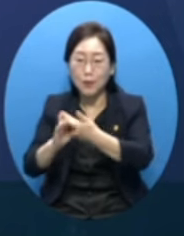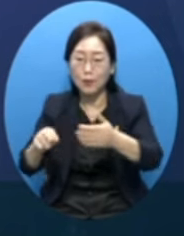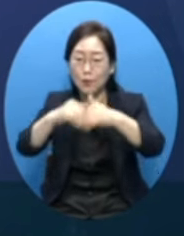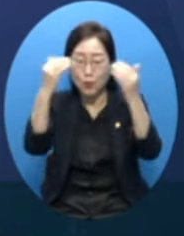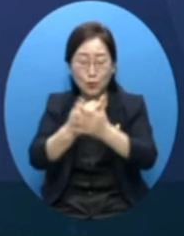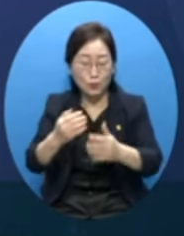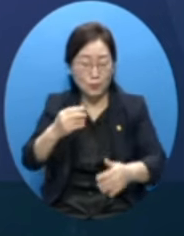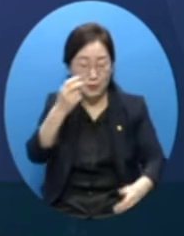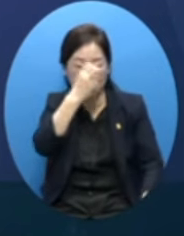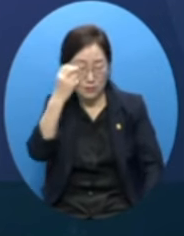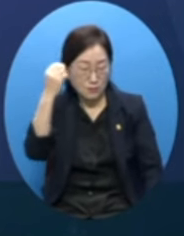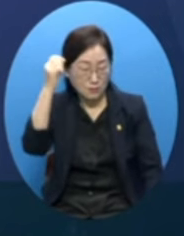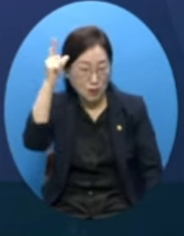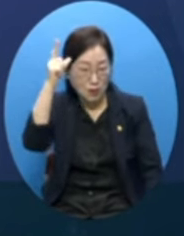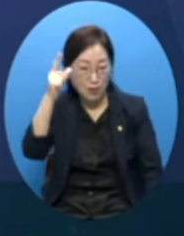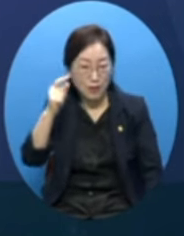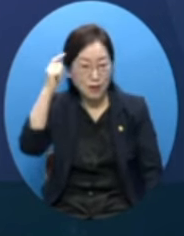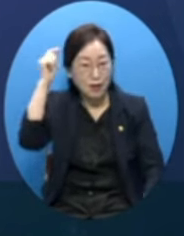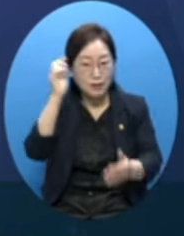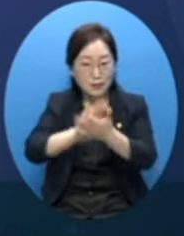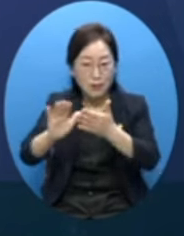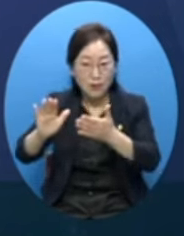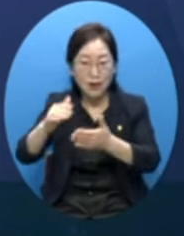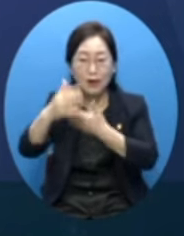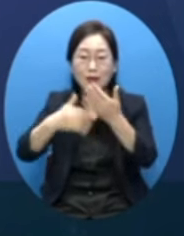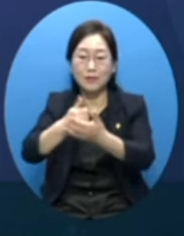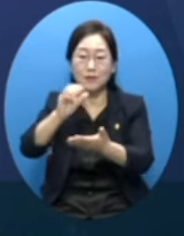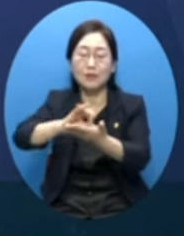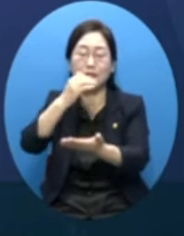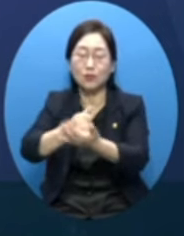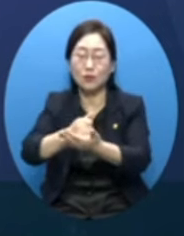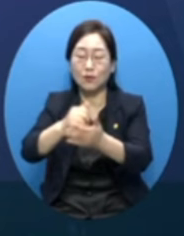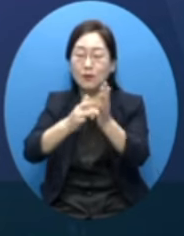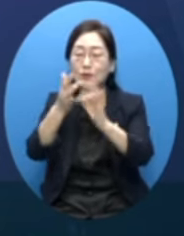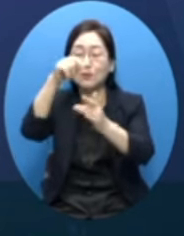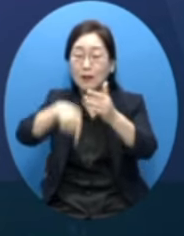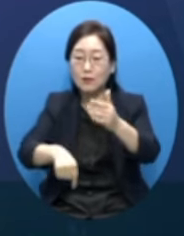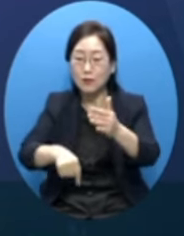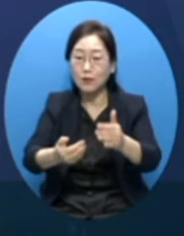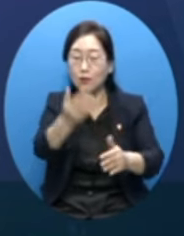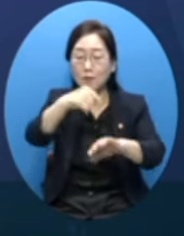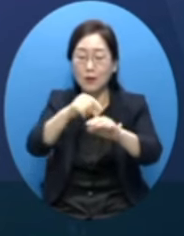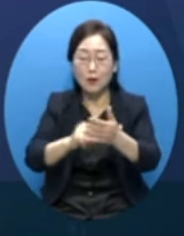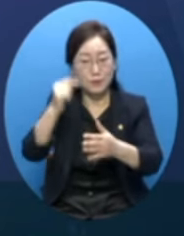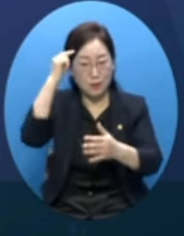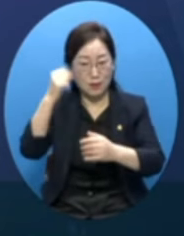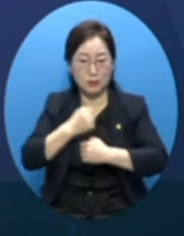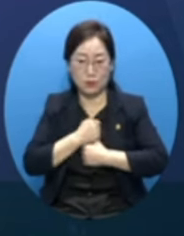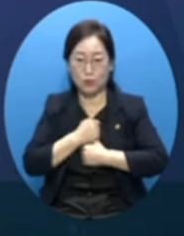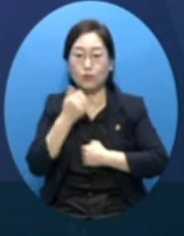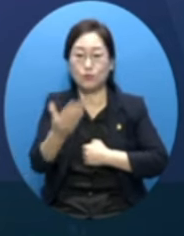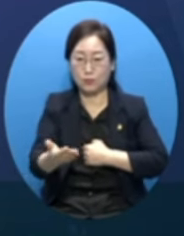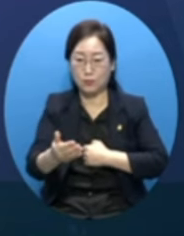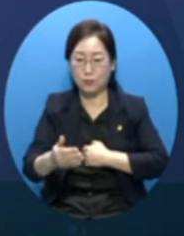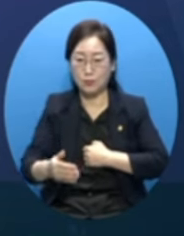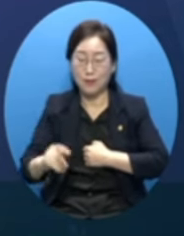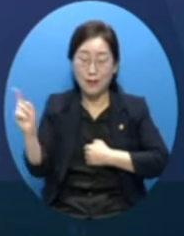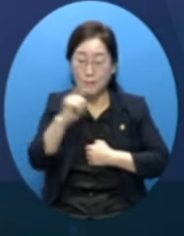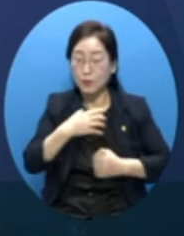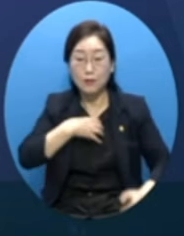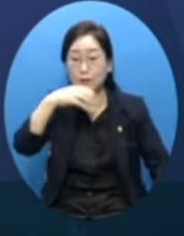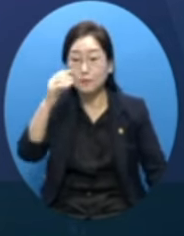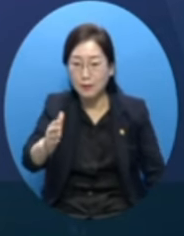지각에 뛰어난 하나님의 평강이 그리스도 예수 안에서 너희 마음과 생각을 지키시리라. 아무것도 염려하지